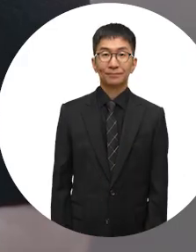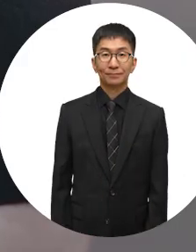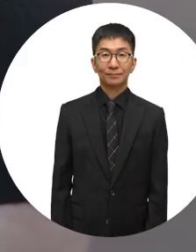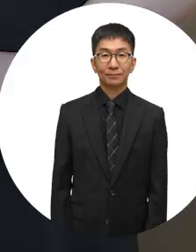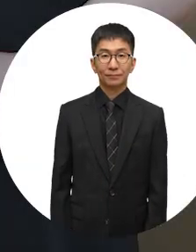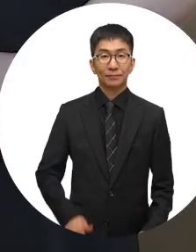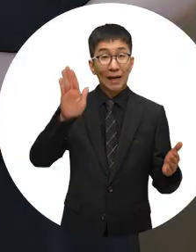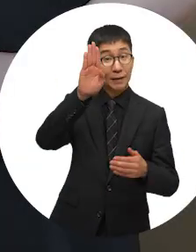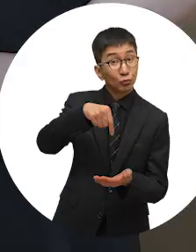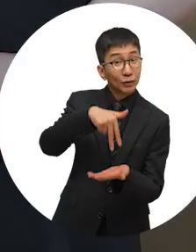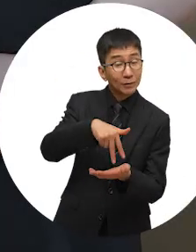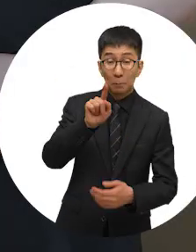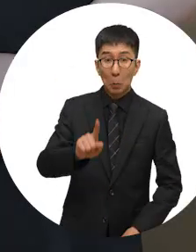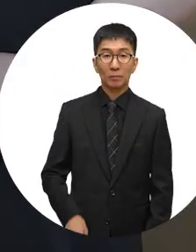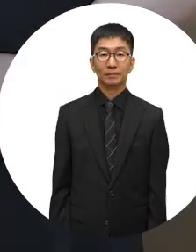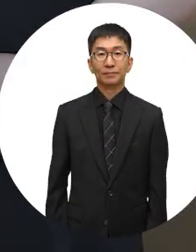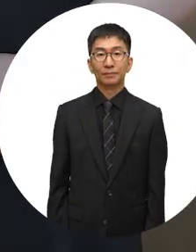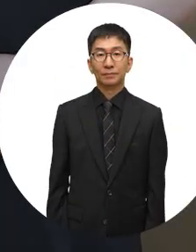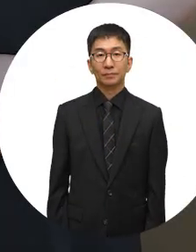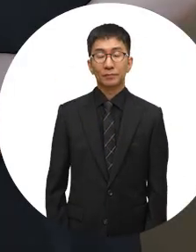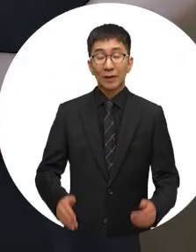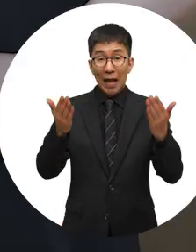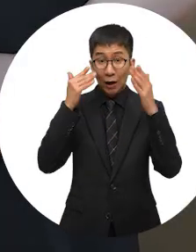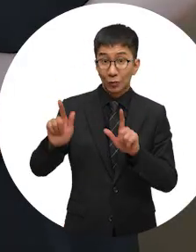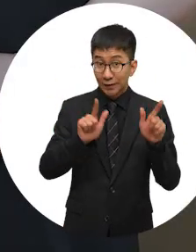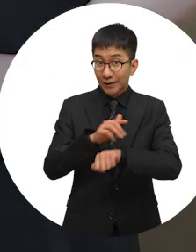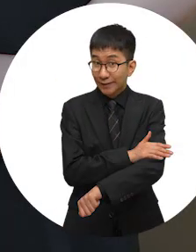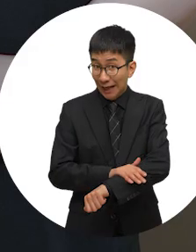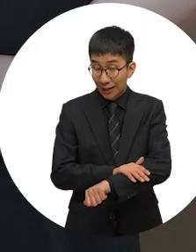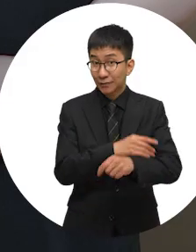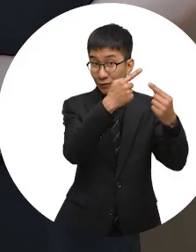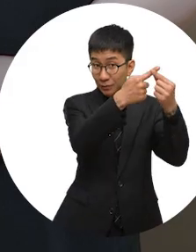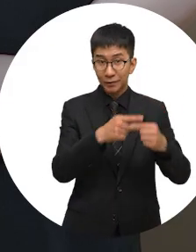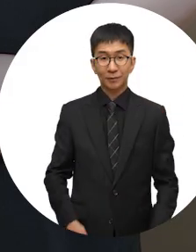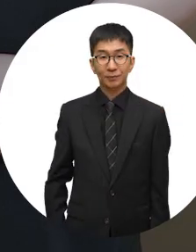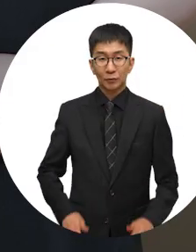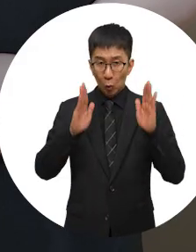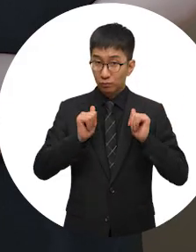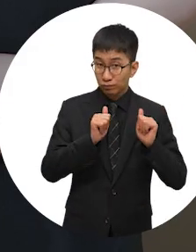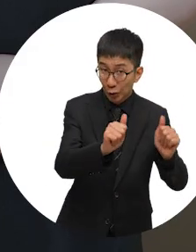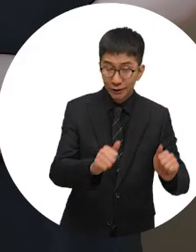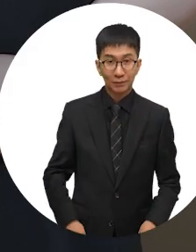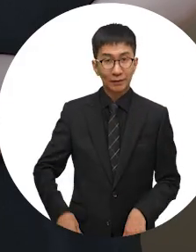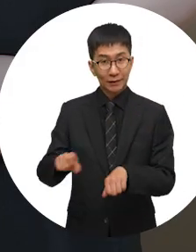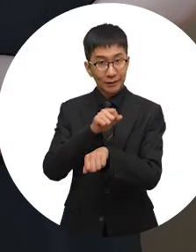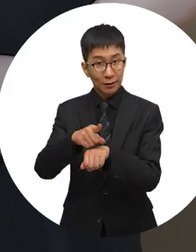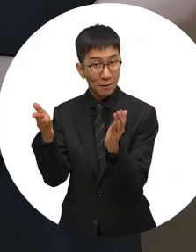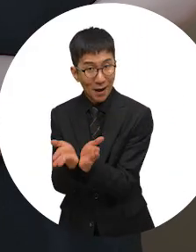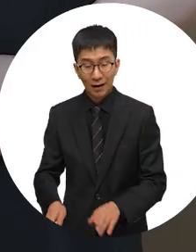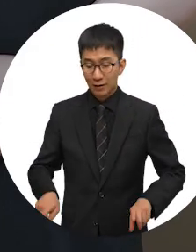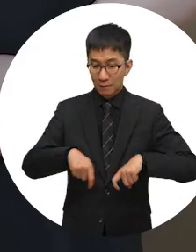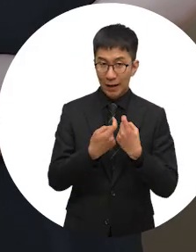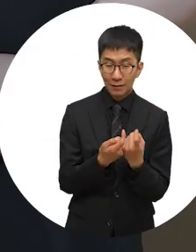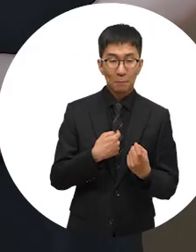중요합니다. 따라서 학생부 종합전형을 준비할 때에는 학교생활 충실도를 바탕으로 학업 성취 수준, 계열